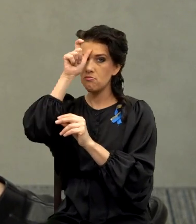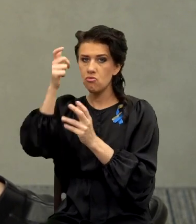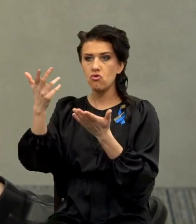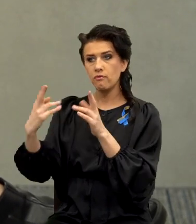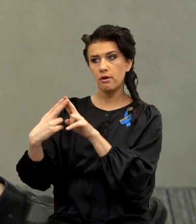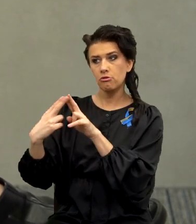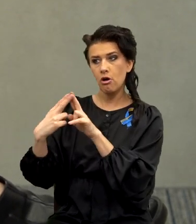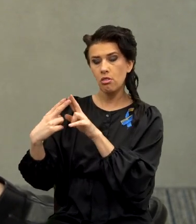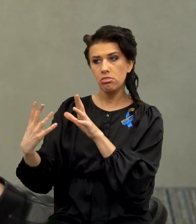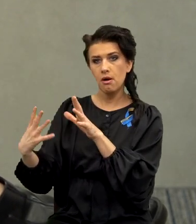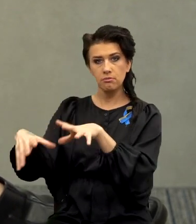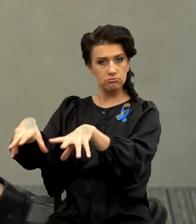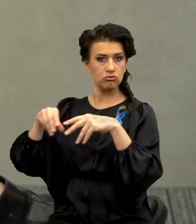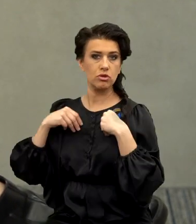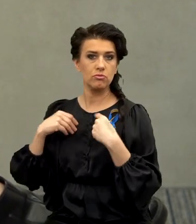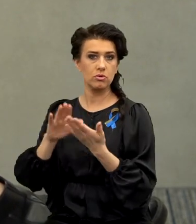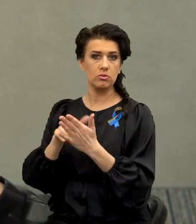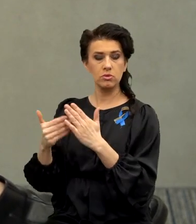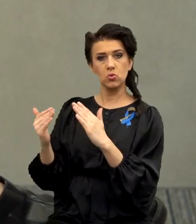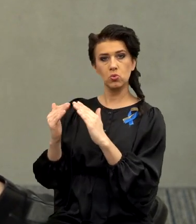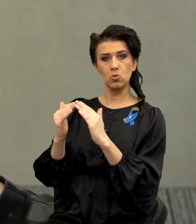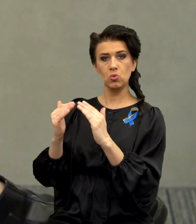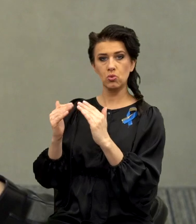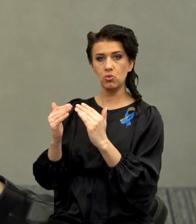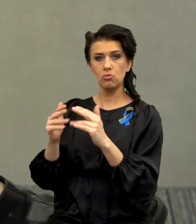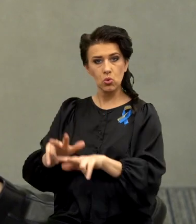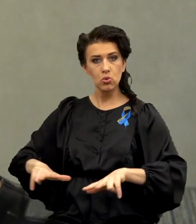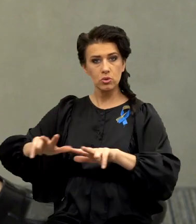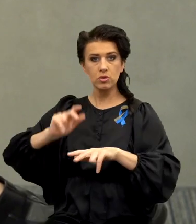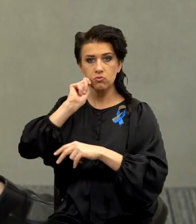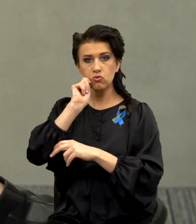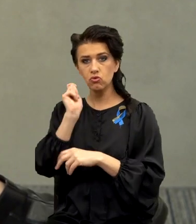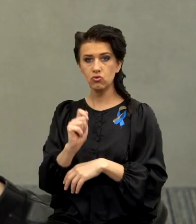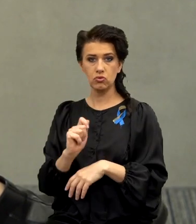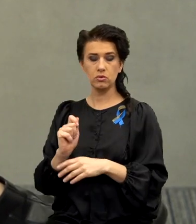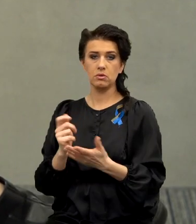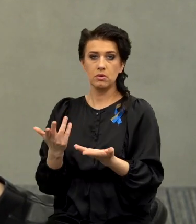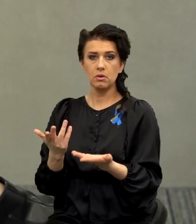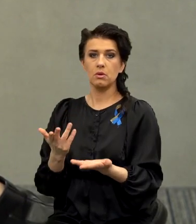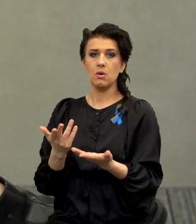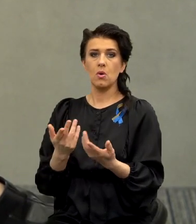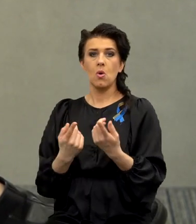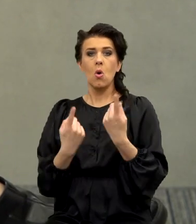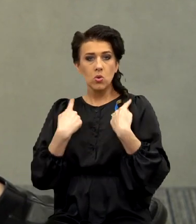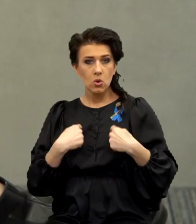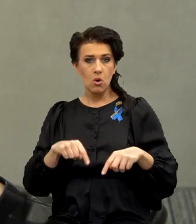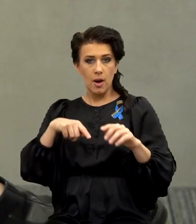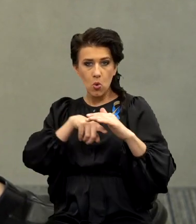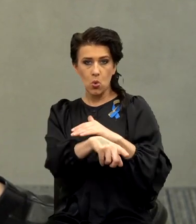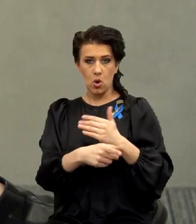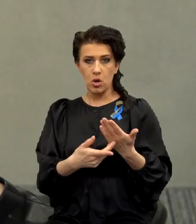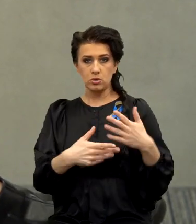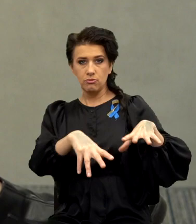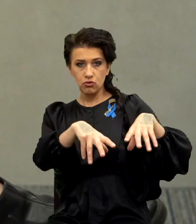tego, że przyjmujemy w swoim domu rodzinę, bądź też osoby uchodźców, czy pomagamy